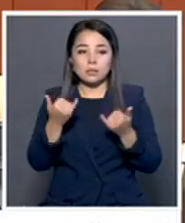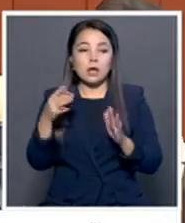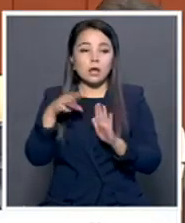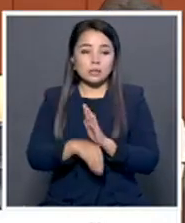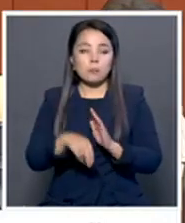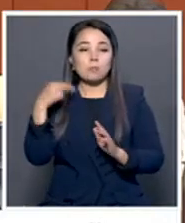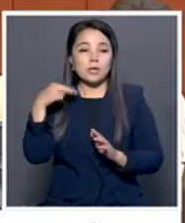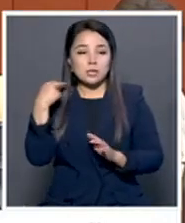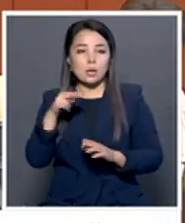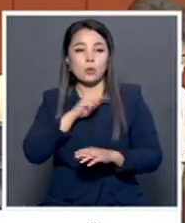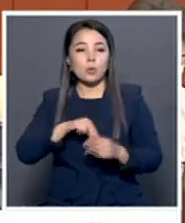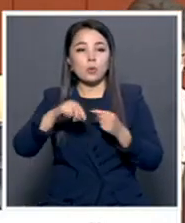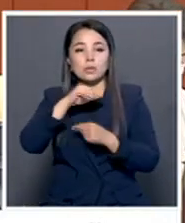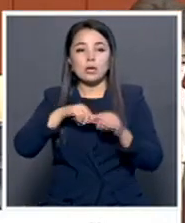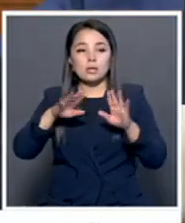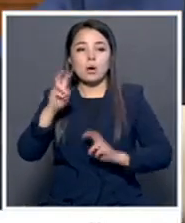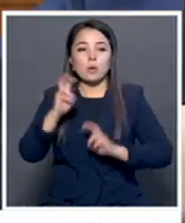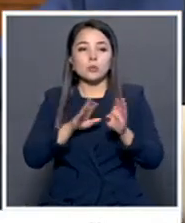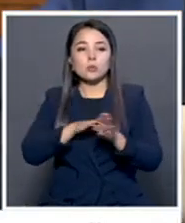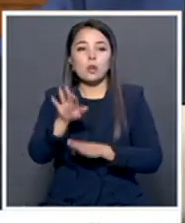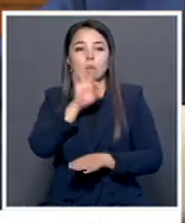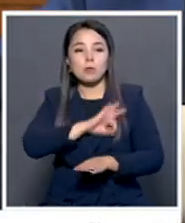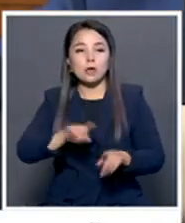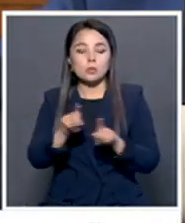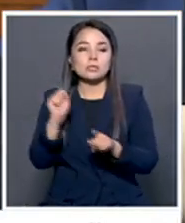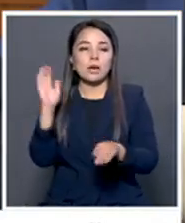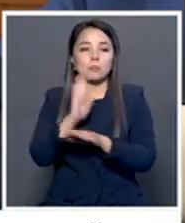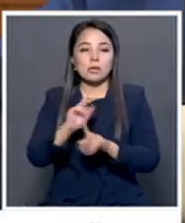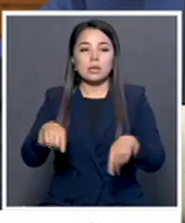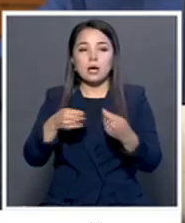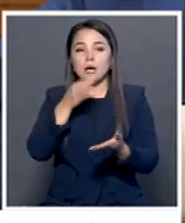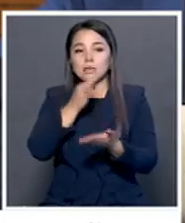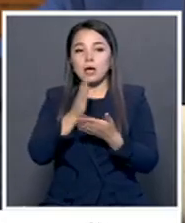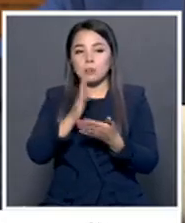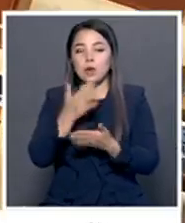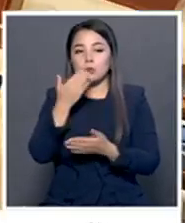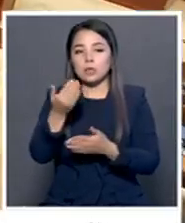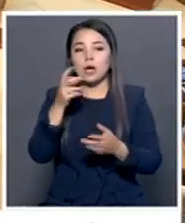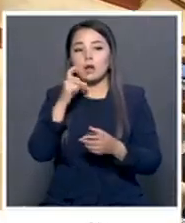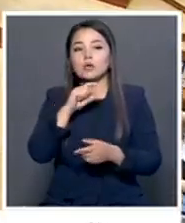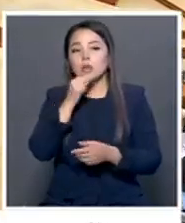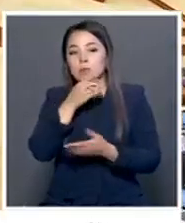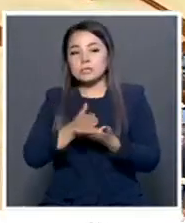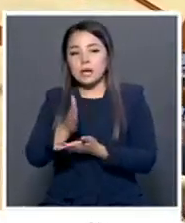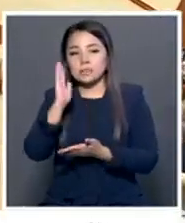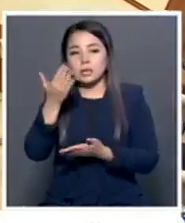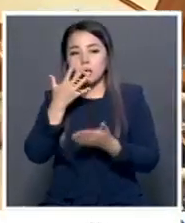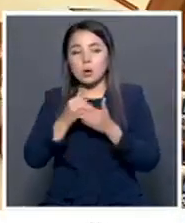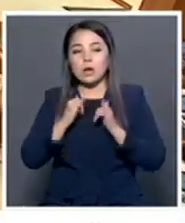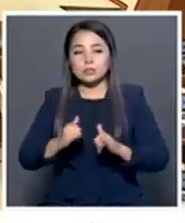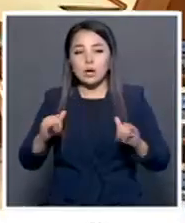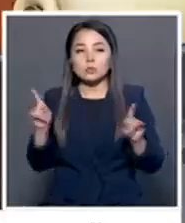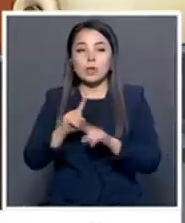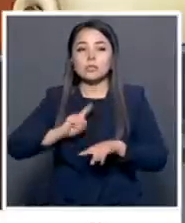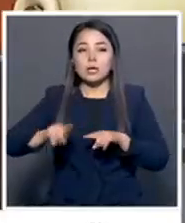қатар президенттің өнеркәсіптік әлеуетті толық пайдалану туралы тапсырмасына тоқталды. Ұлттық экономиканың стратегиялық қуатын арттыру үшін